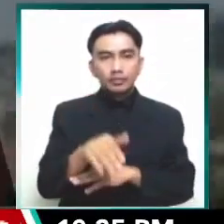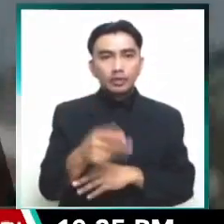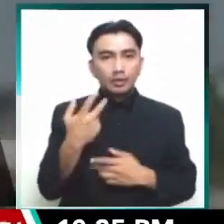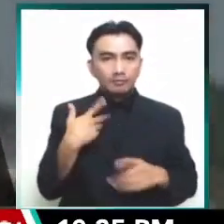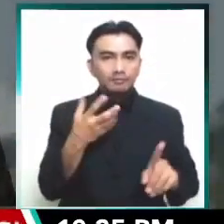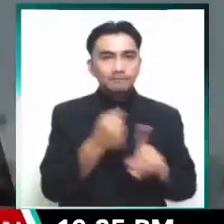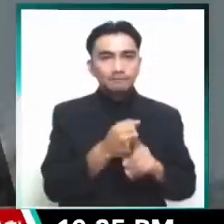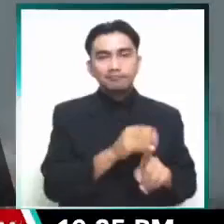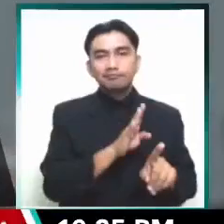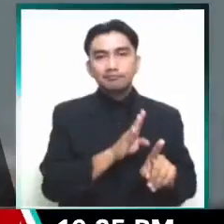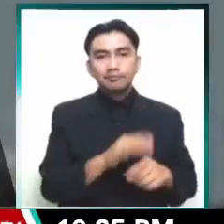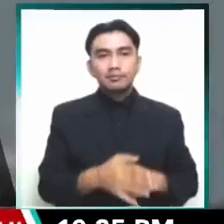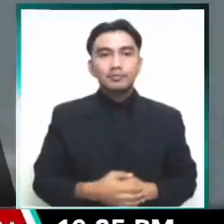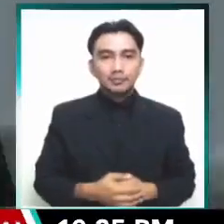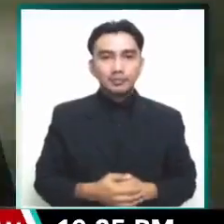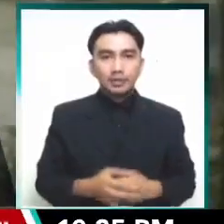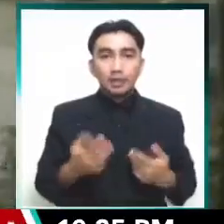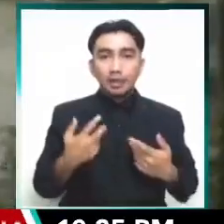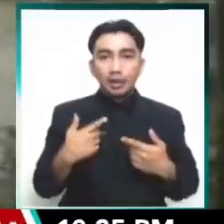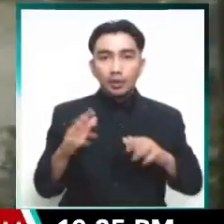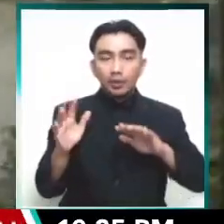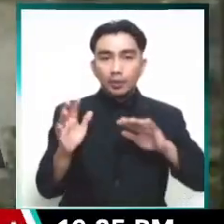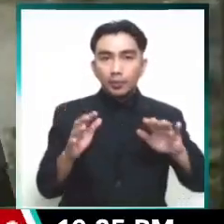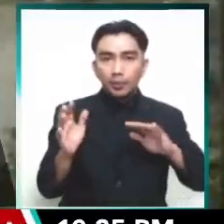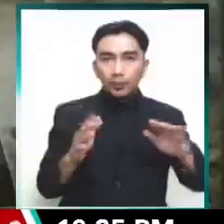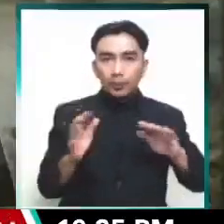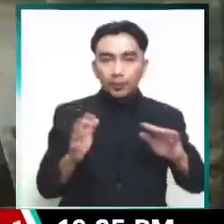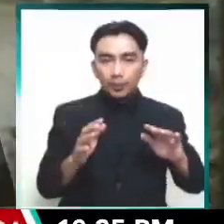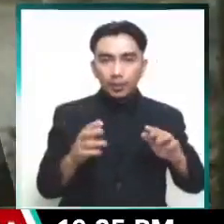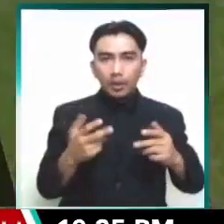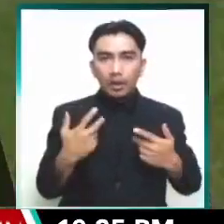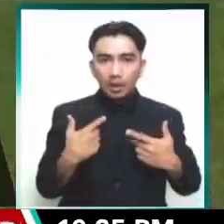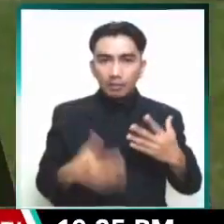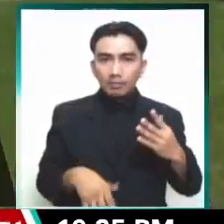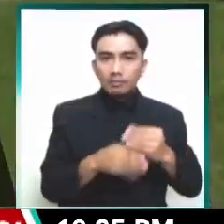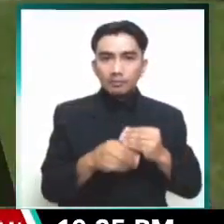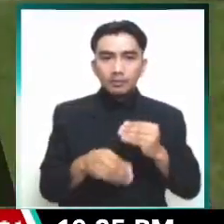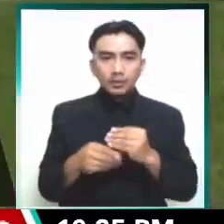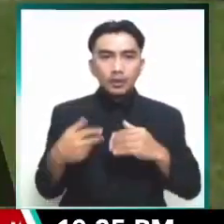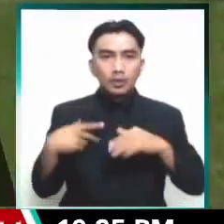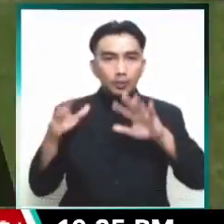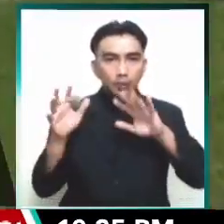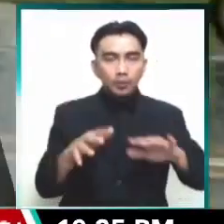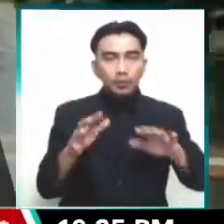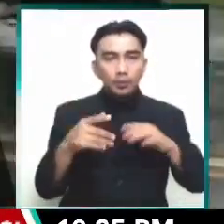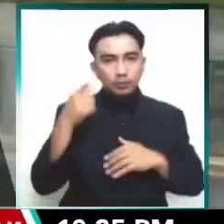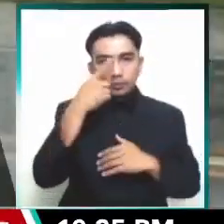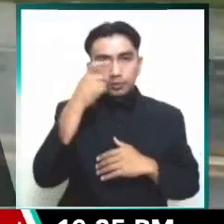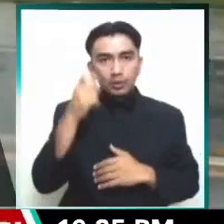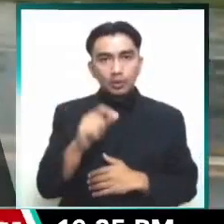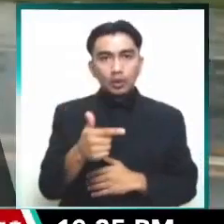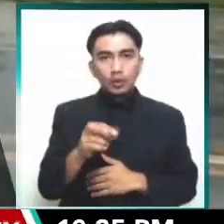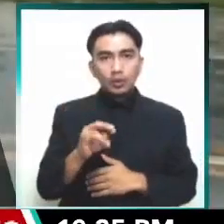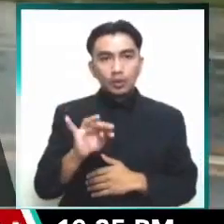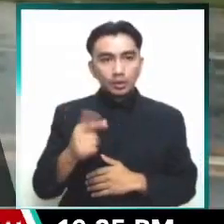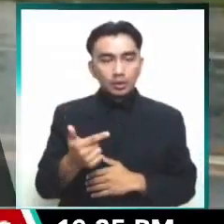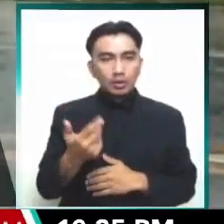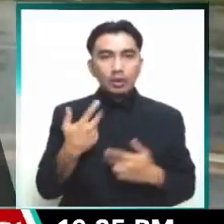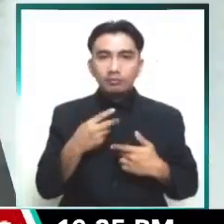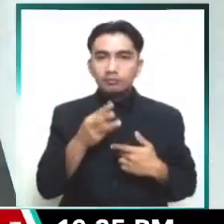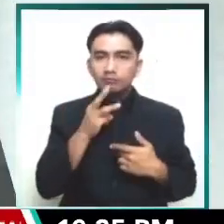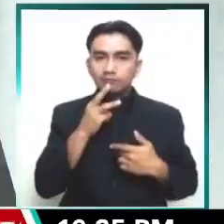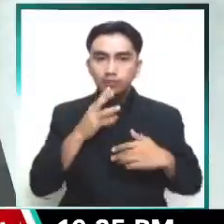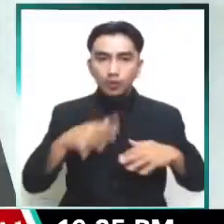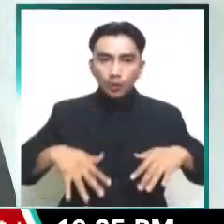Ang pananalasa ng buhawi, sumabay sa mga pagulang dala ng bagyong Guring. Tumaas ang tubig sa mga ilog